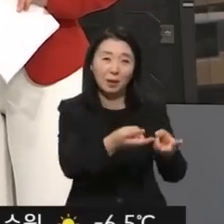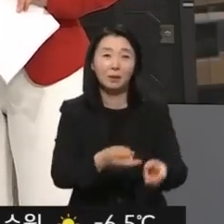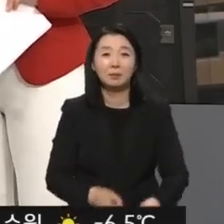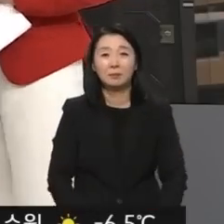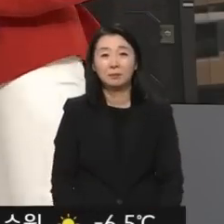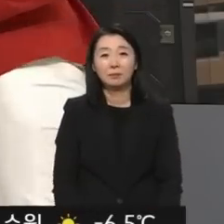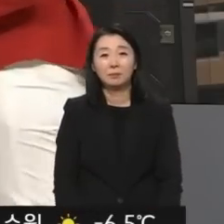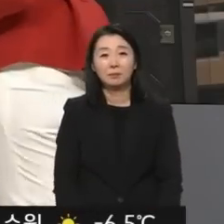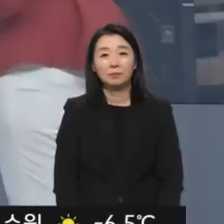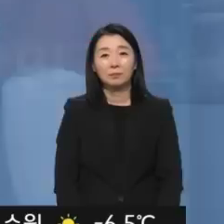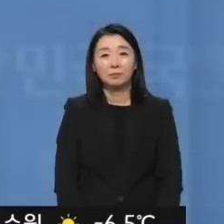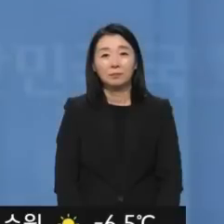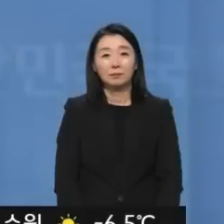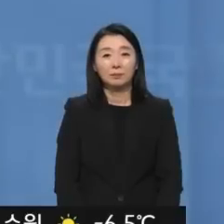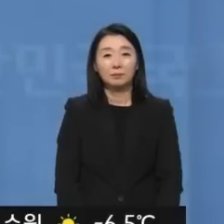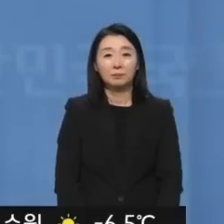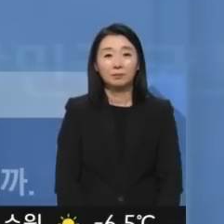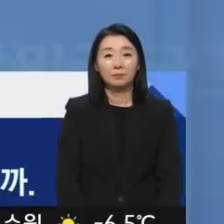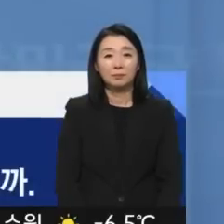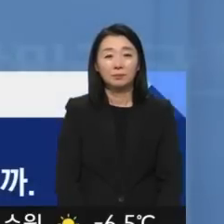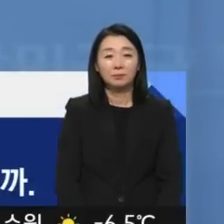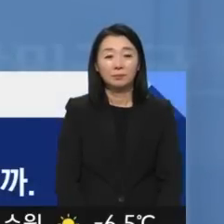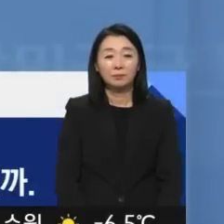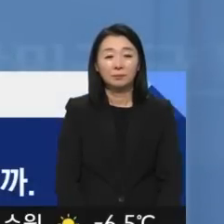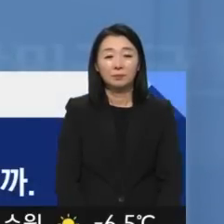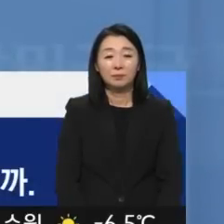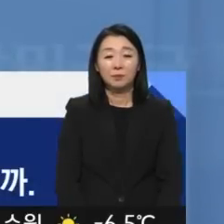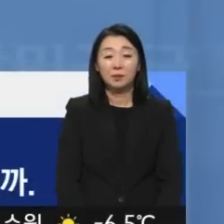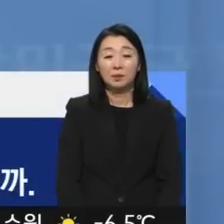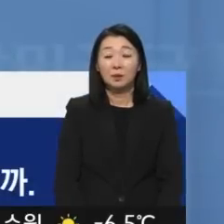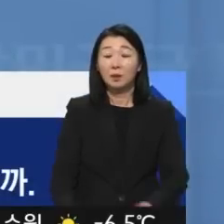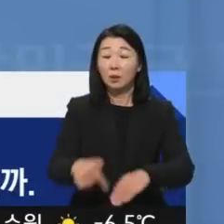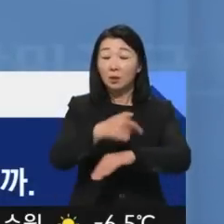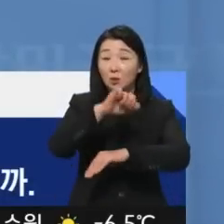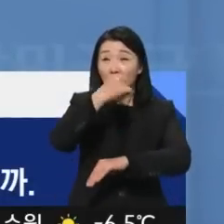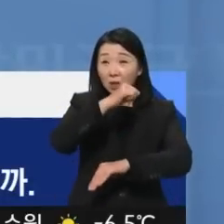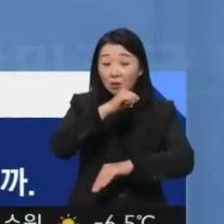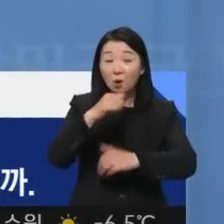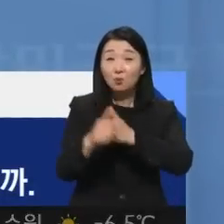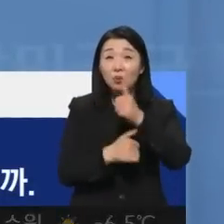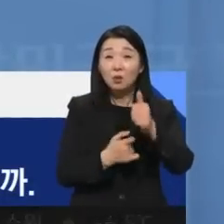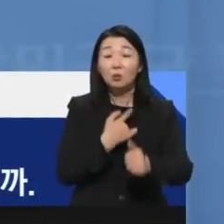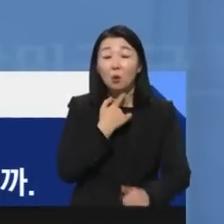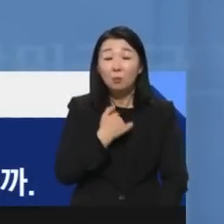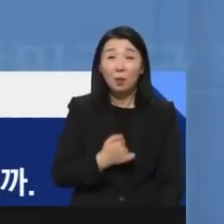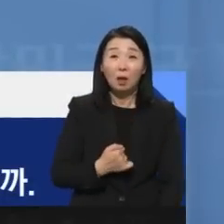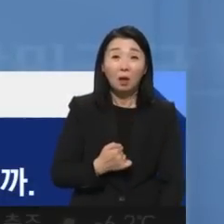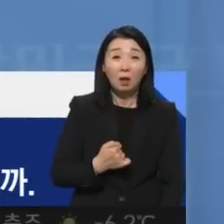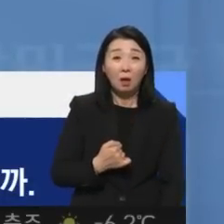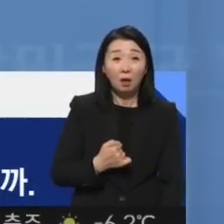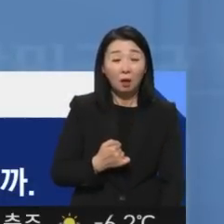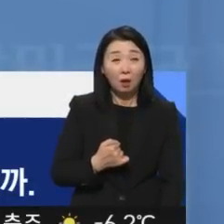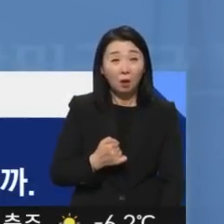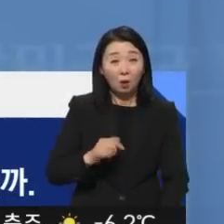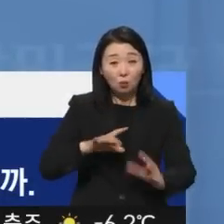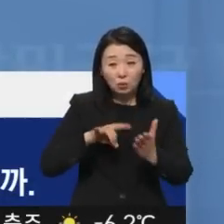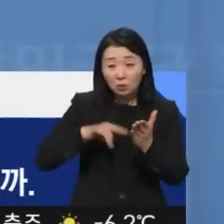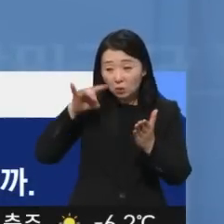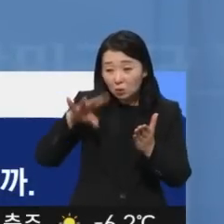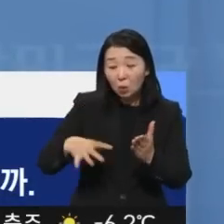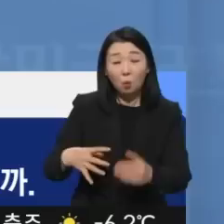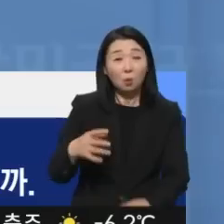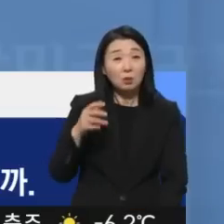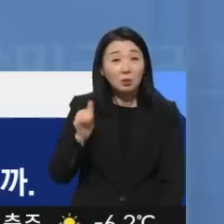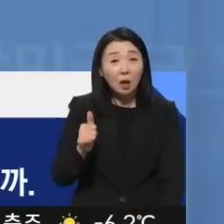하는데요. 기재위도 안 해본 제가 어떻게 국세청장 인사에 개입을 할 것이며 산자위도 안